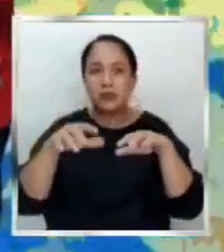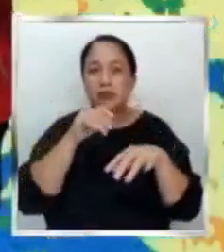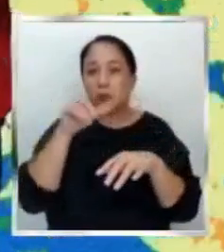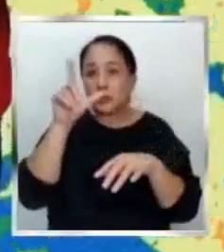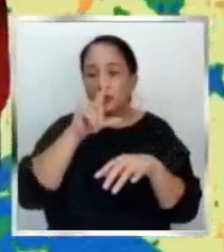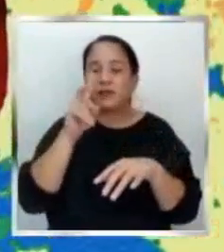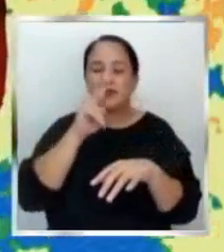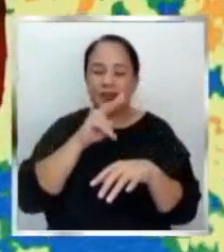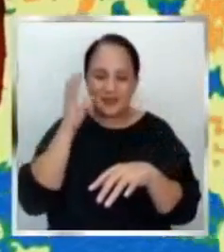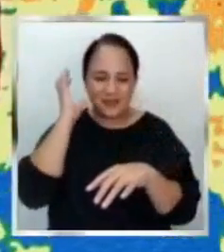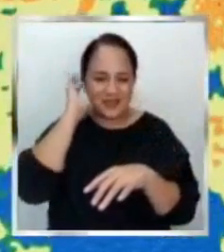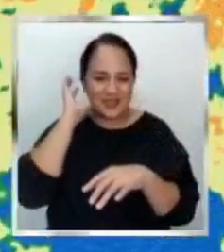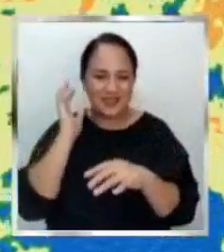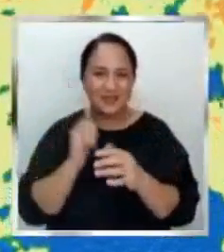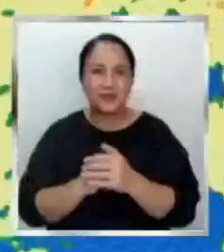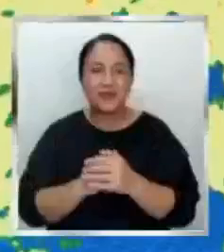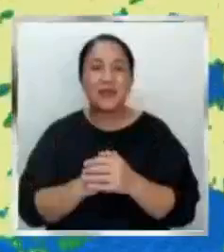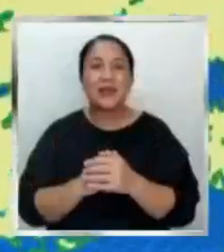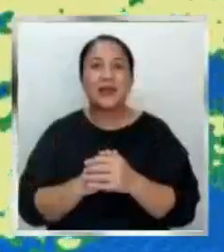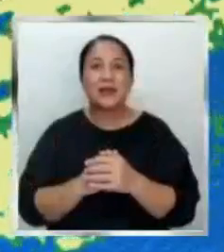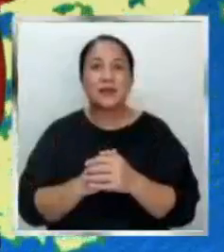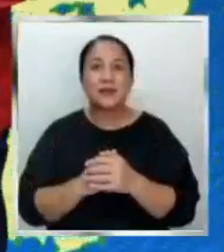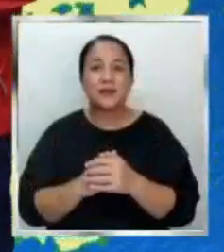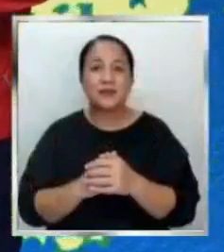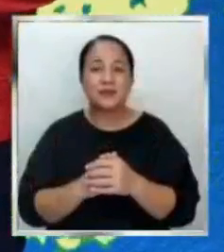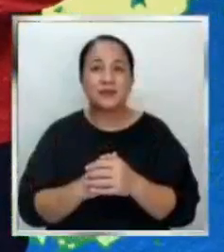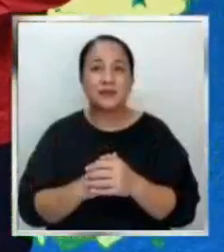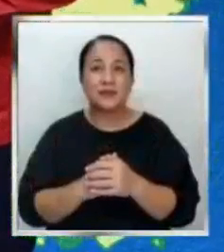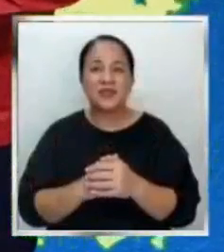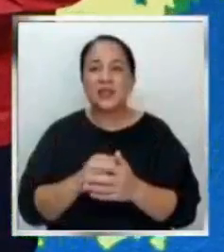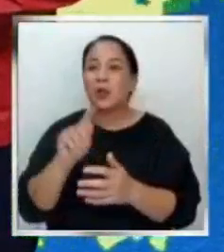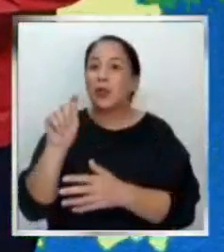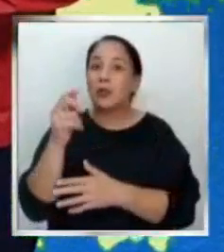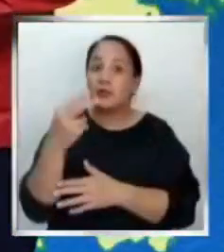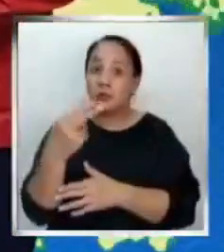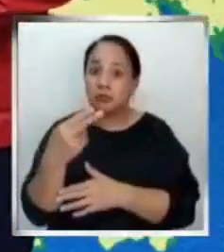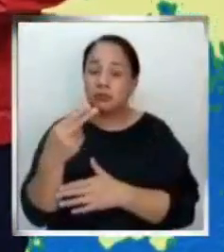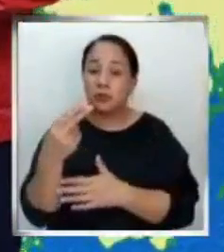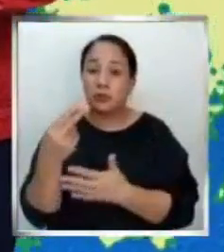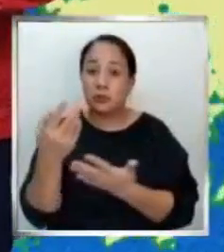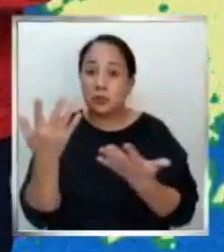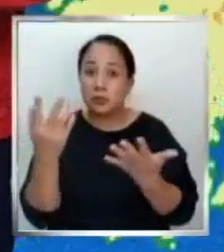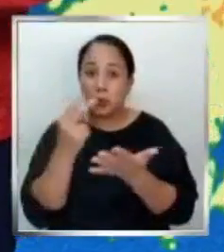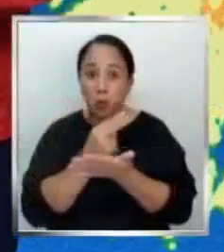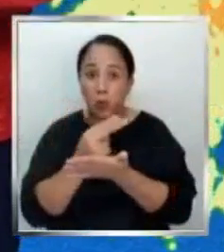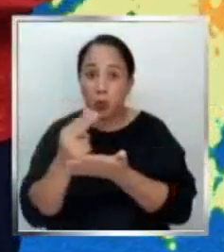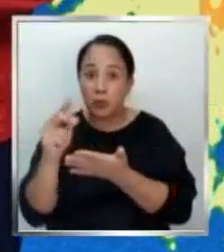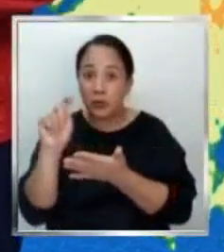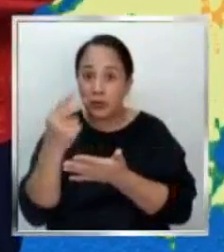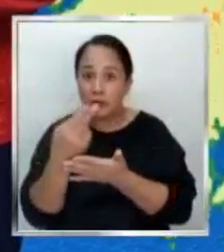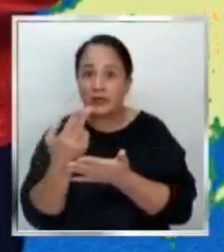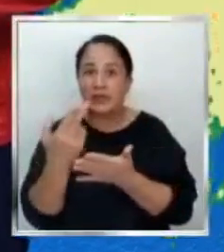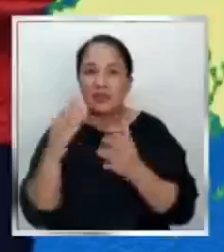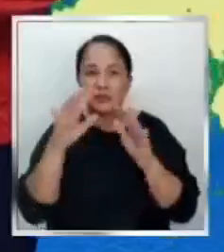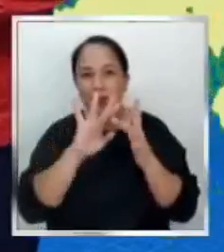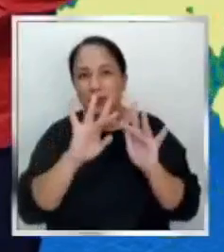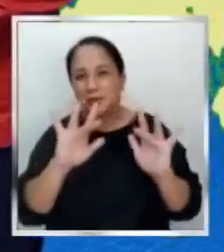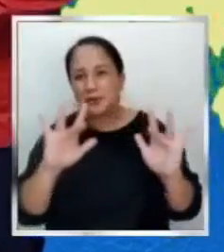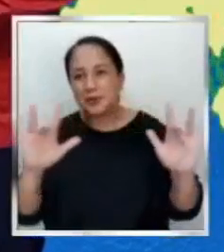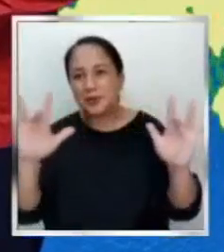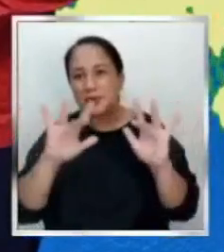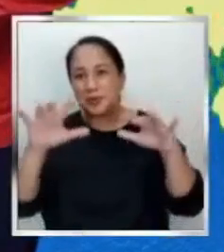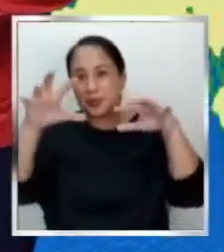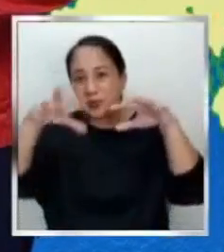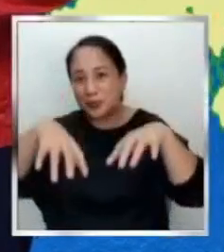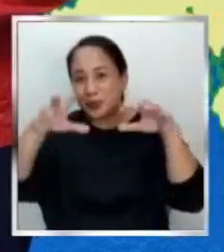Mindanao. Pagdating ng Huwebes Santo, halos wala na rin ulan sa malaking bahagi ng Luzon, pero may